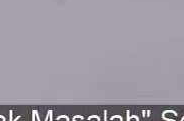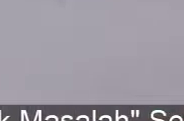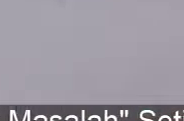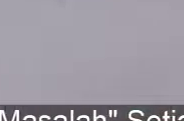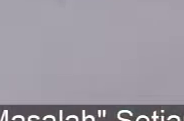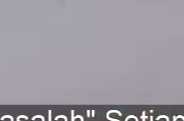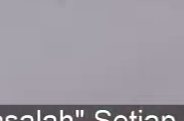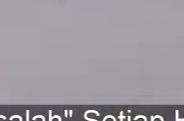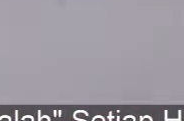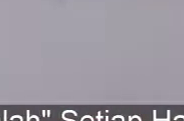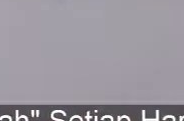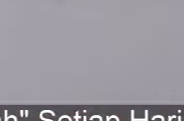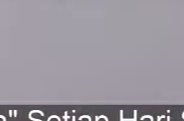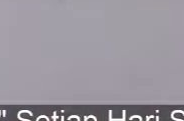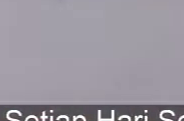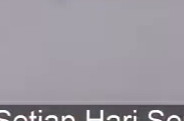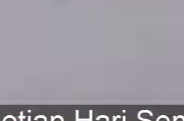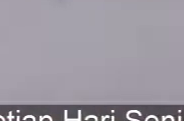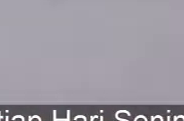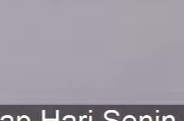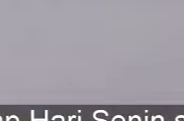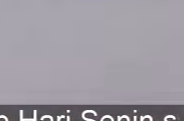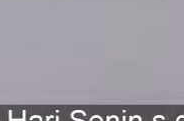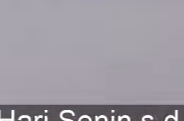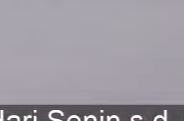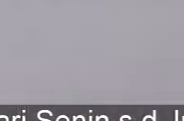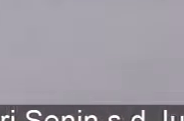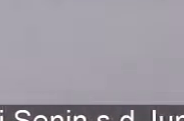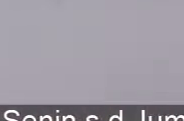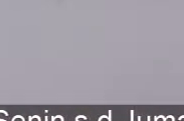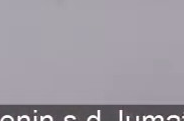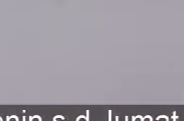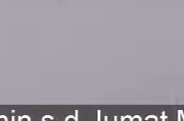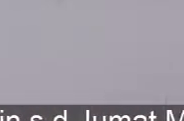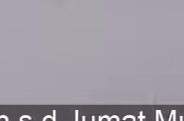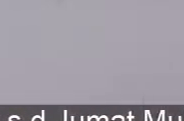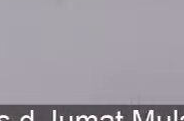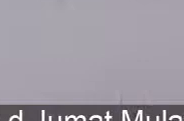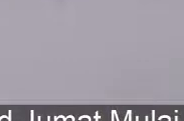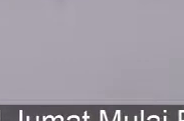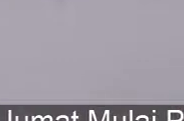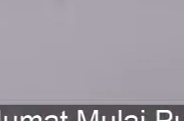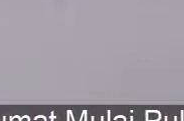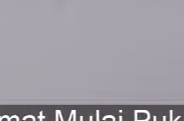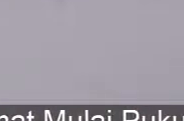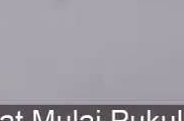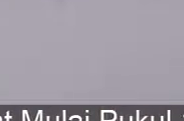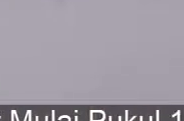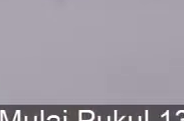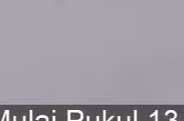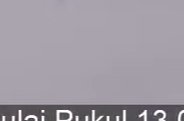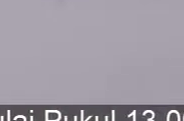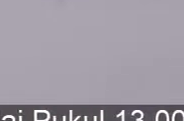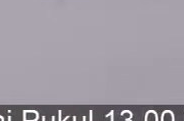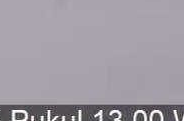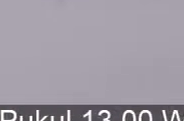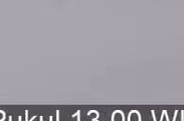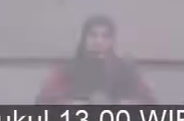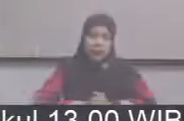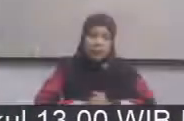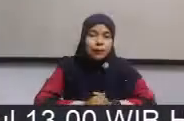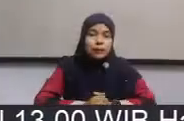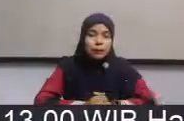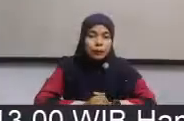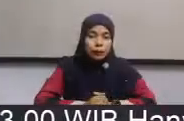semuanya dalam keadaan sehat walafiat tidak kurang suatu apapun dan selalu dilindungi Allah Subhanahu Wa Ta'ala